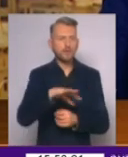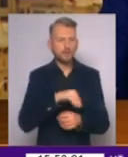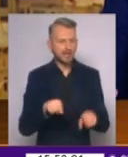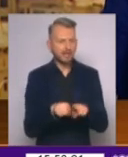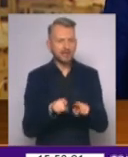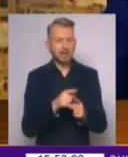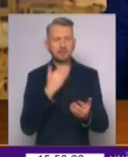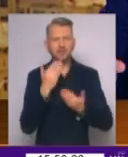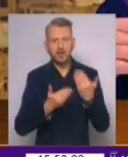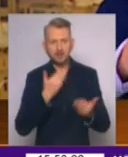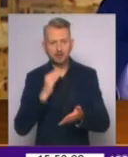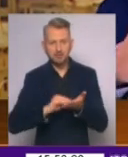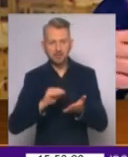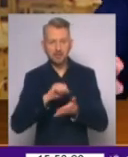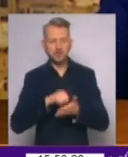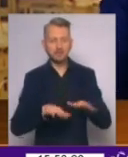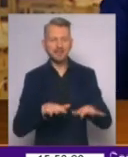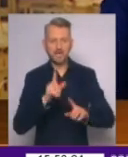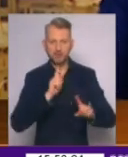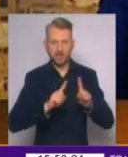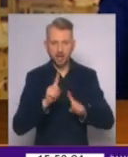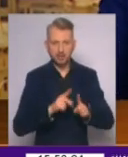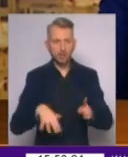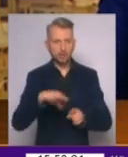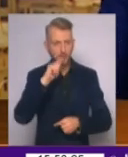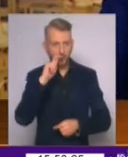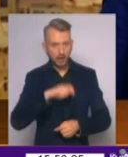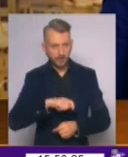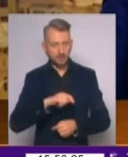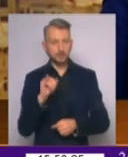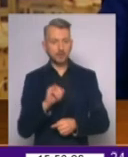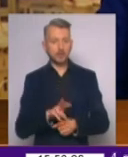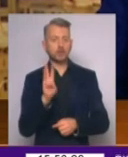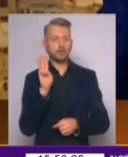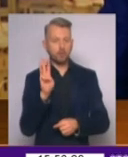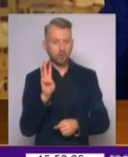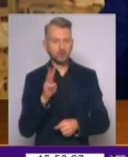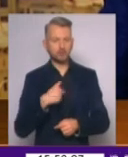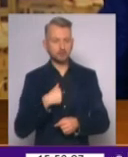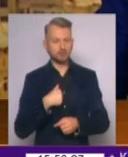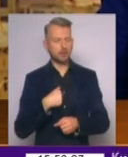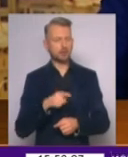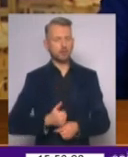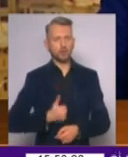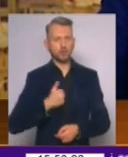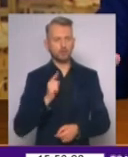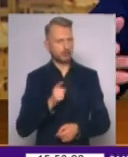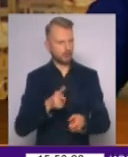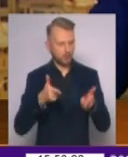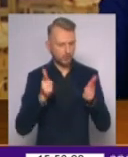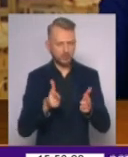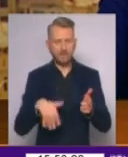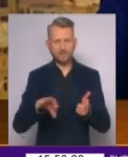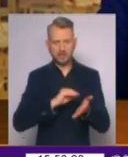самі звернення зробили від місцевих рад по всій Україні. І свободівці, я також тим горжуся, вони на це відкликнулися, написали